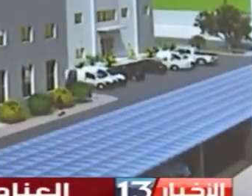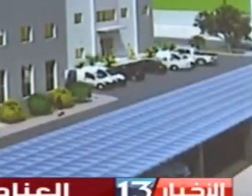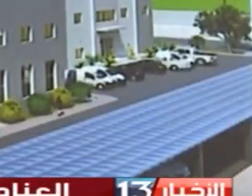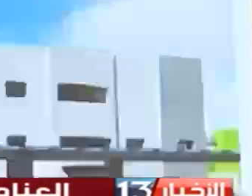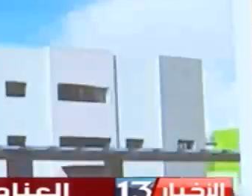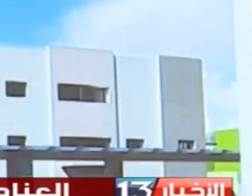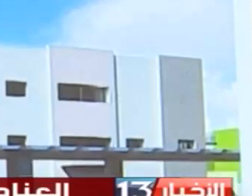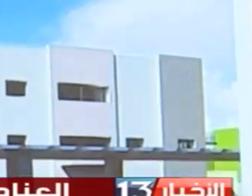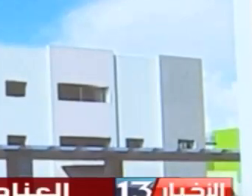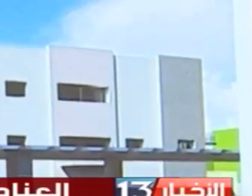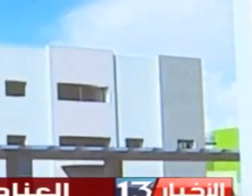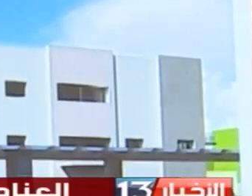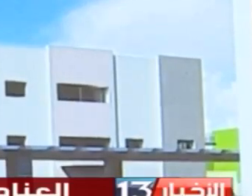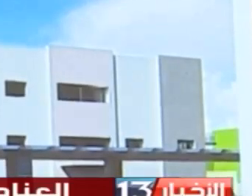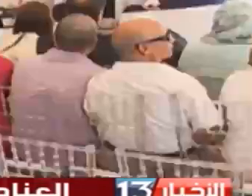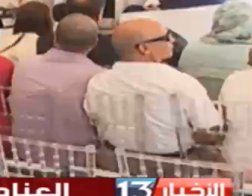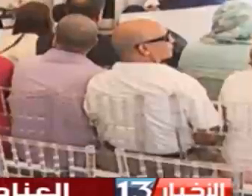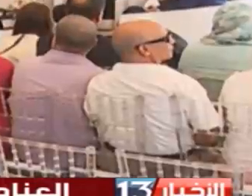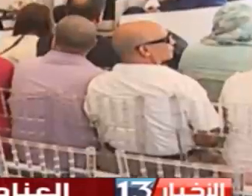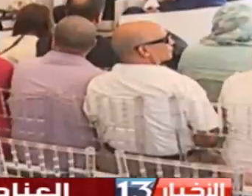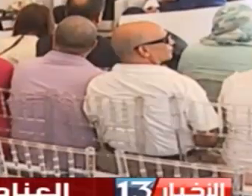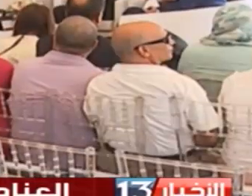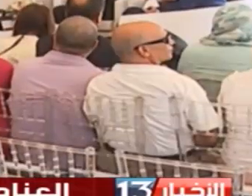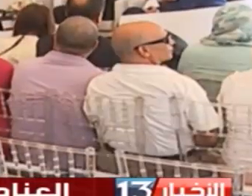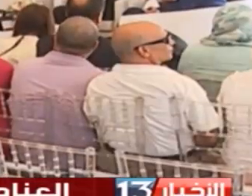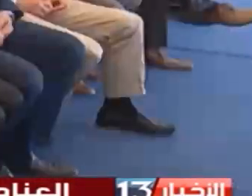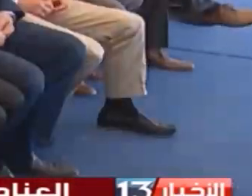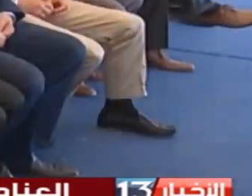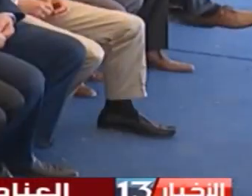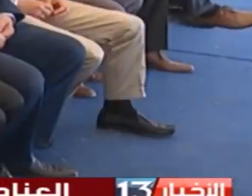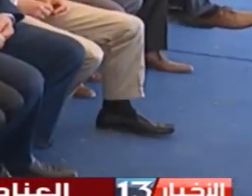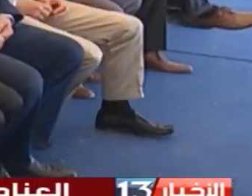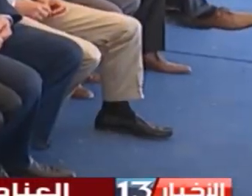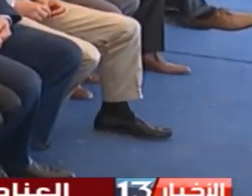المنهجيه بالتوربينات الغازيه ان تفرض وستمائه